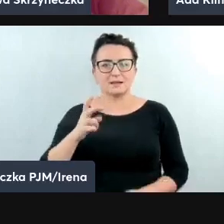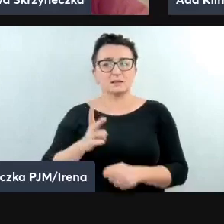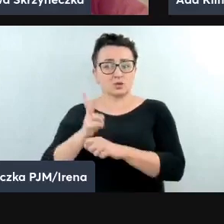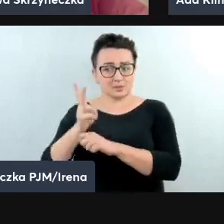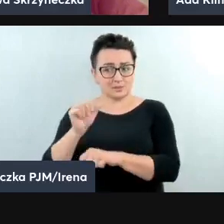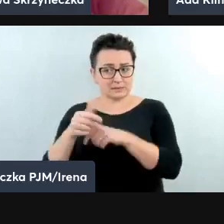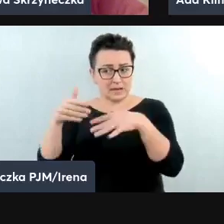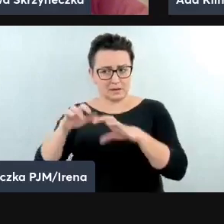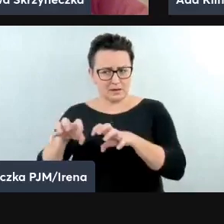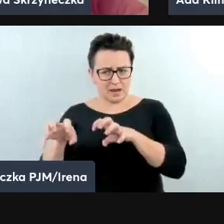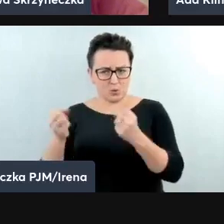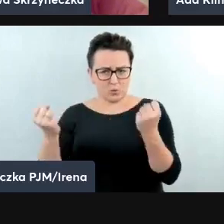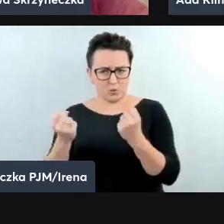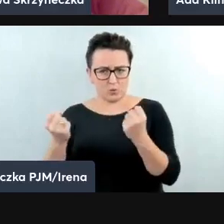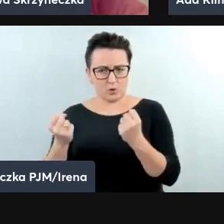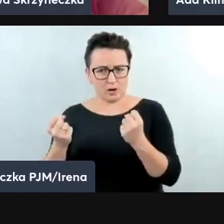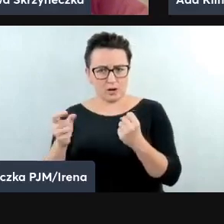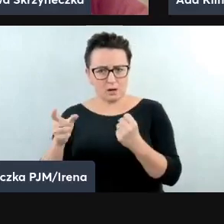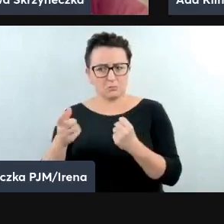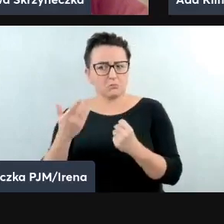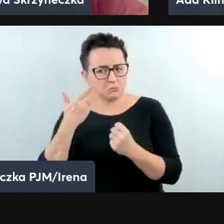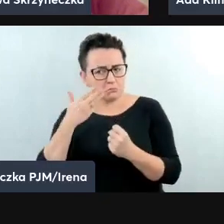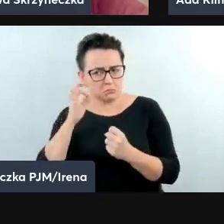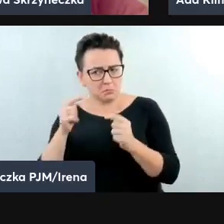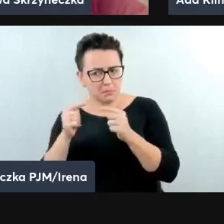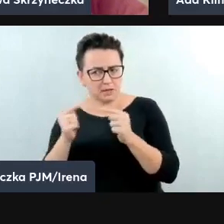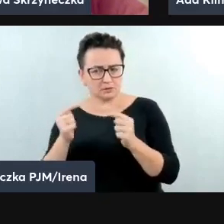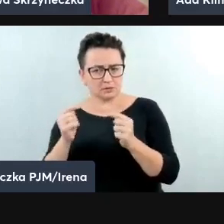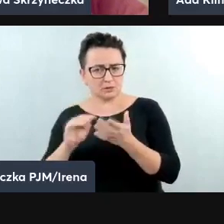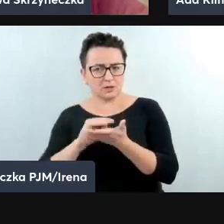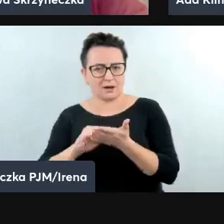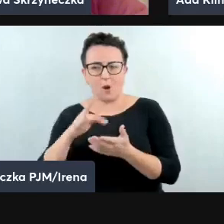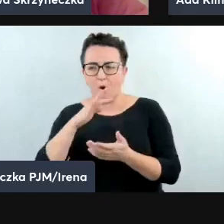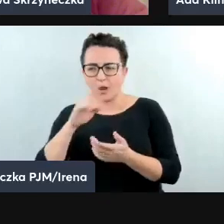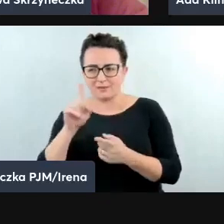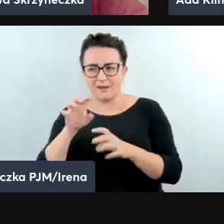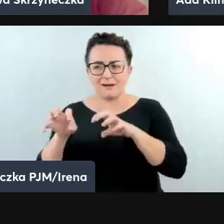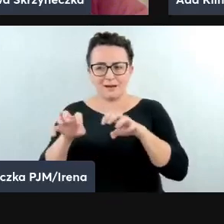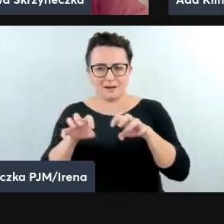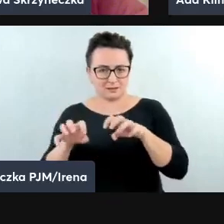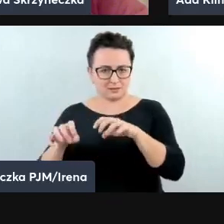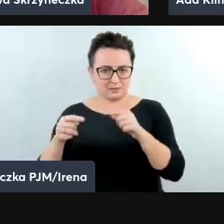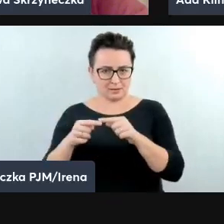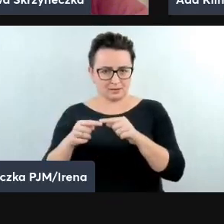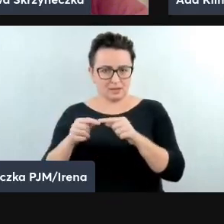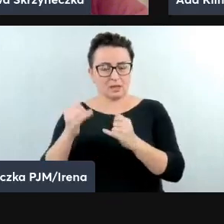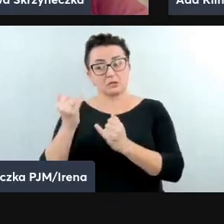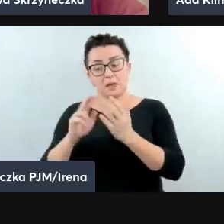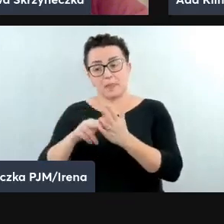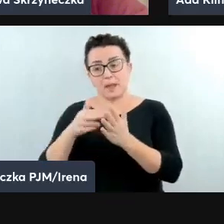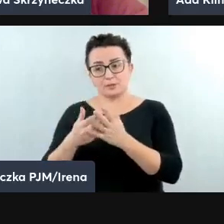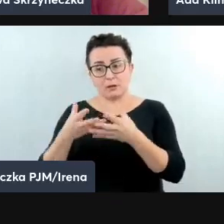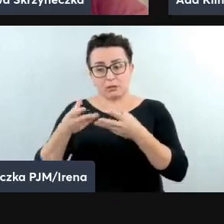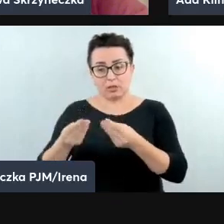całkiem zbliżony, ale nie kolorystycznie, tylko konsystencyjnie, jak gdyby zmieszać go rzeczywiście z jakimś takim glutem, którymi bawią się na przykład moje dzieci,